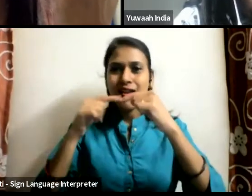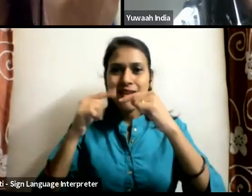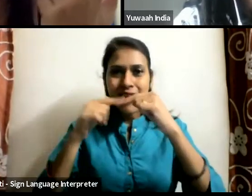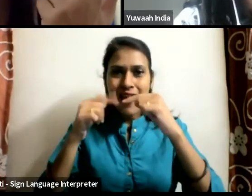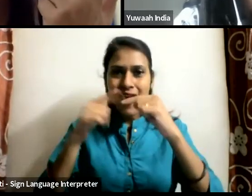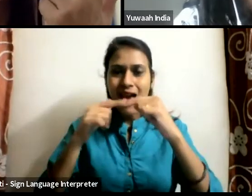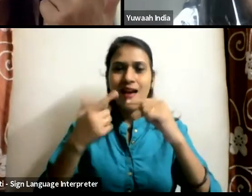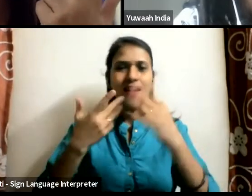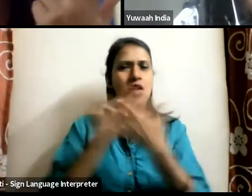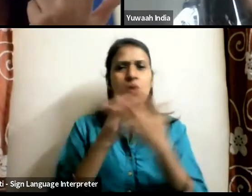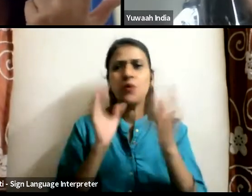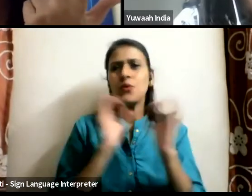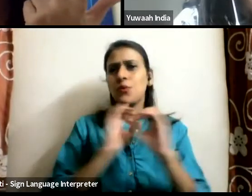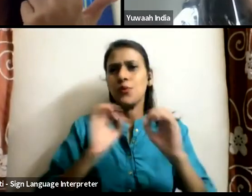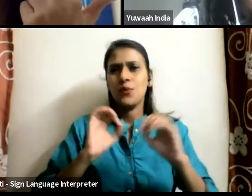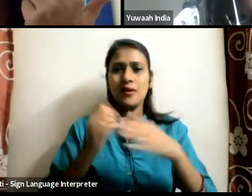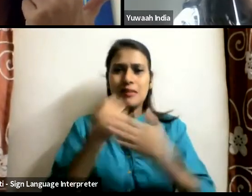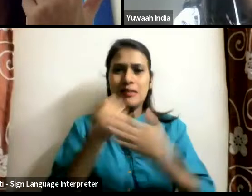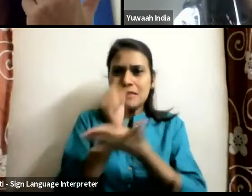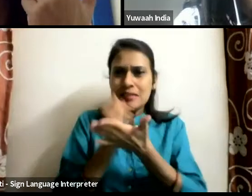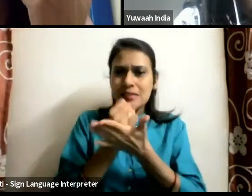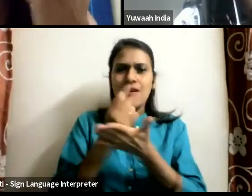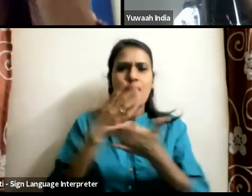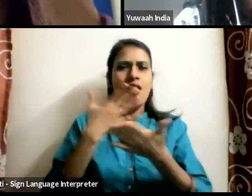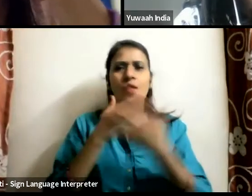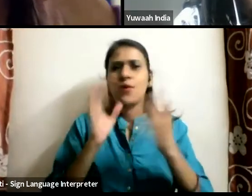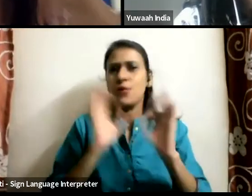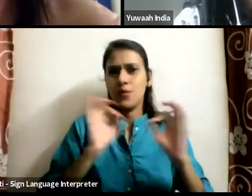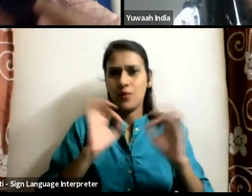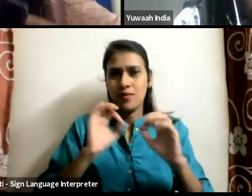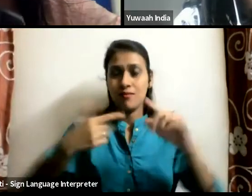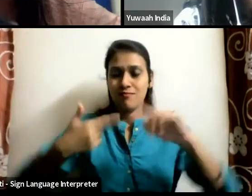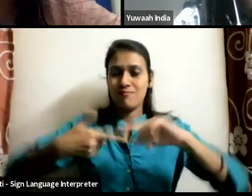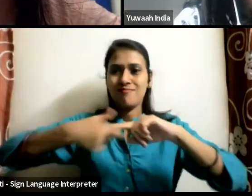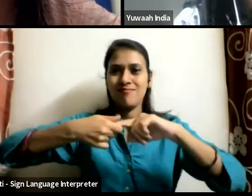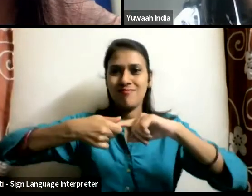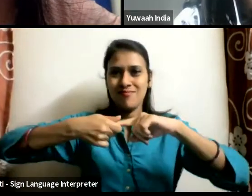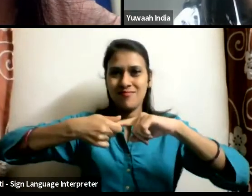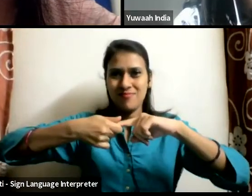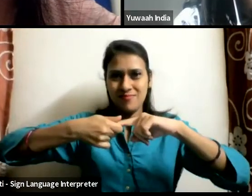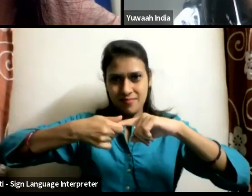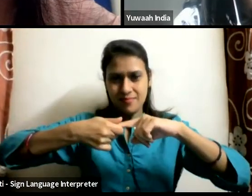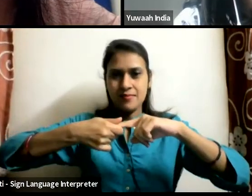है. इसको डाला मैंने, फिंगर को ऐसे रखा, थोड़ी